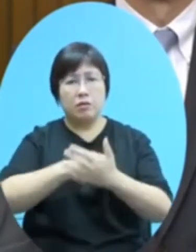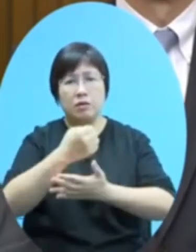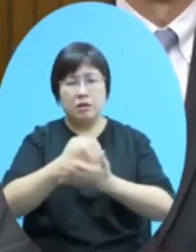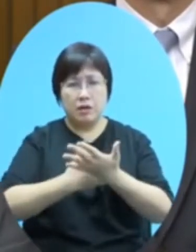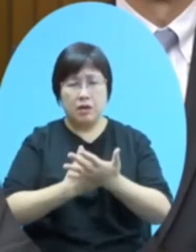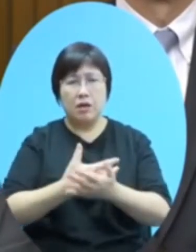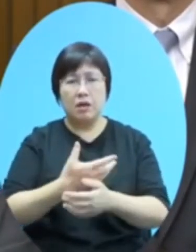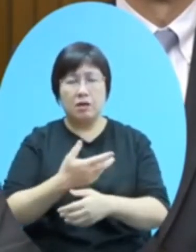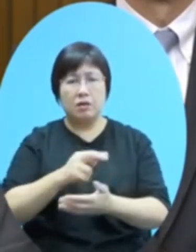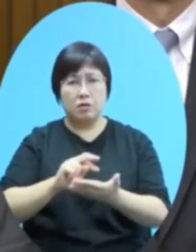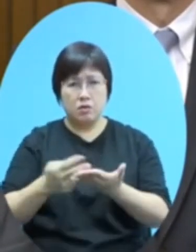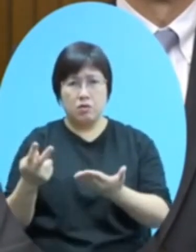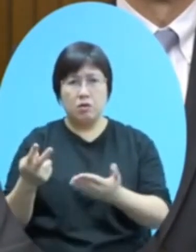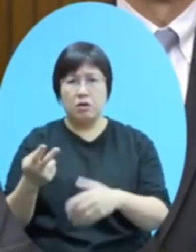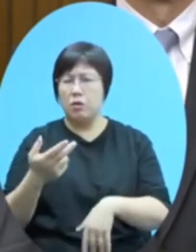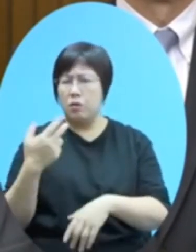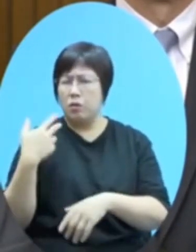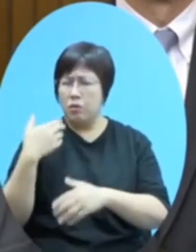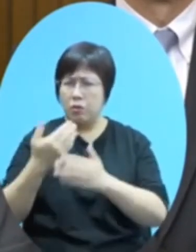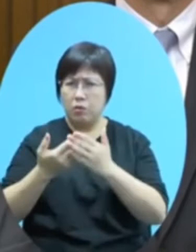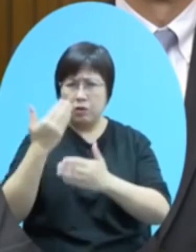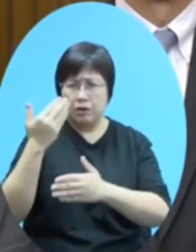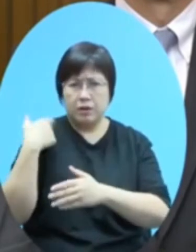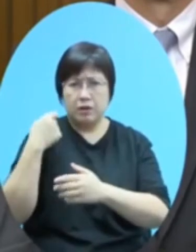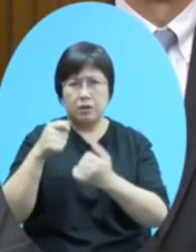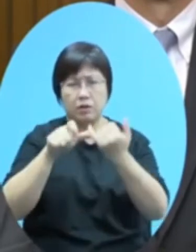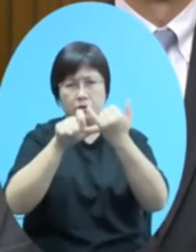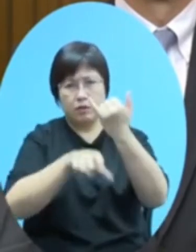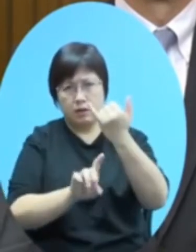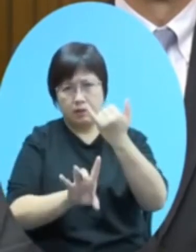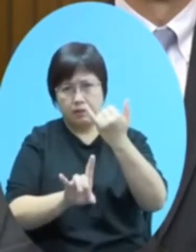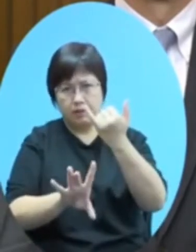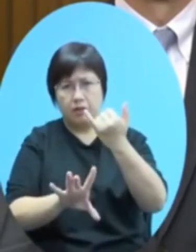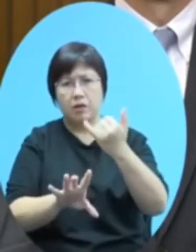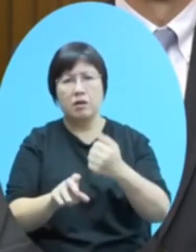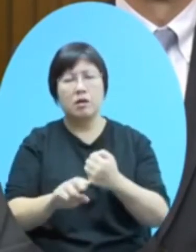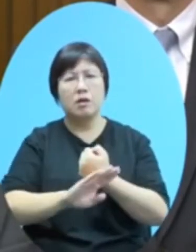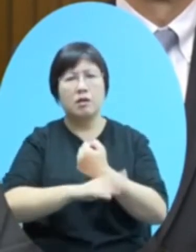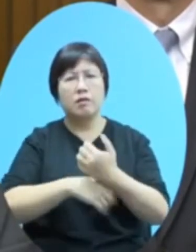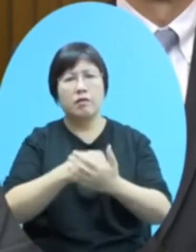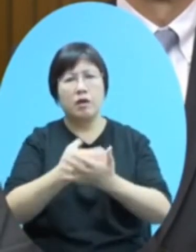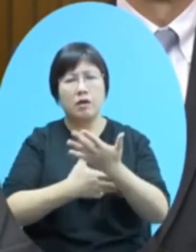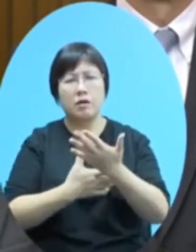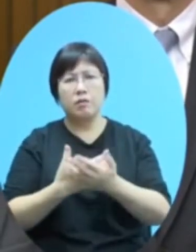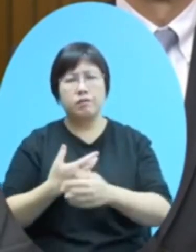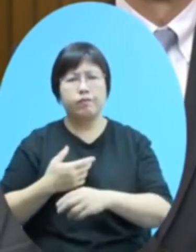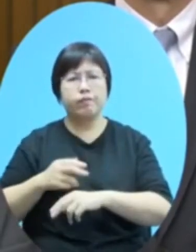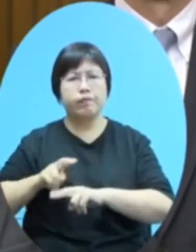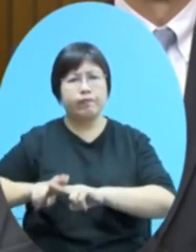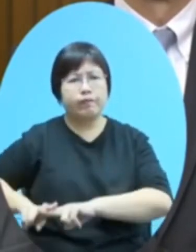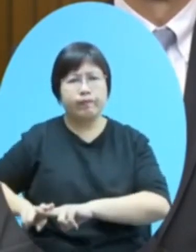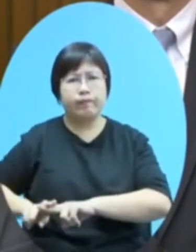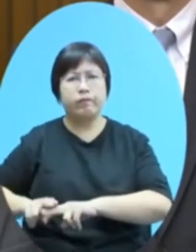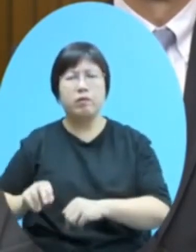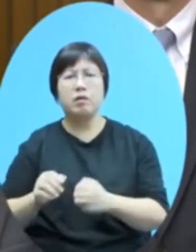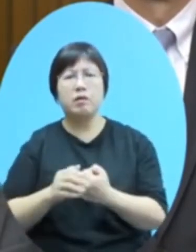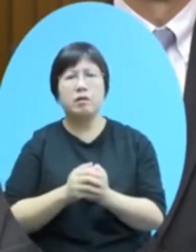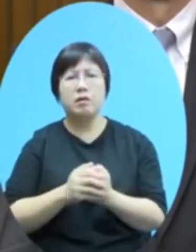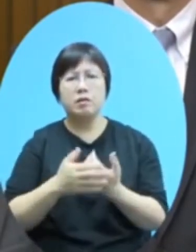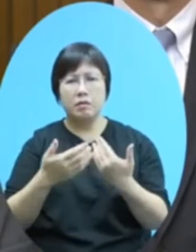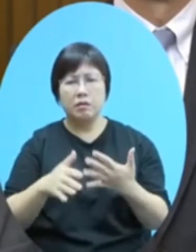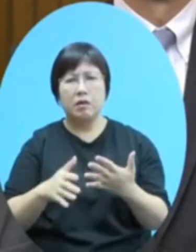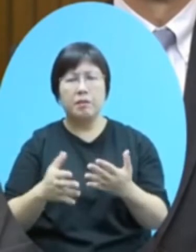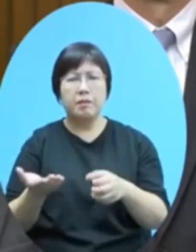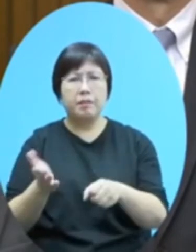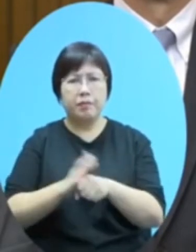經喺好早嘅階段，係6月15日將呢個條例暫緩，亦都係跟住